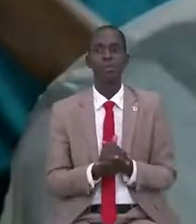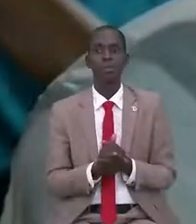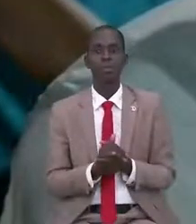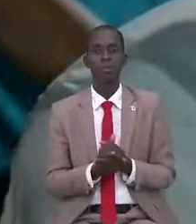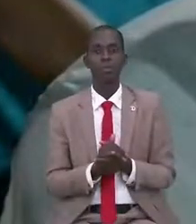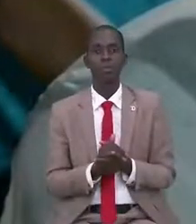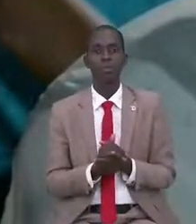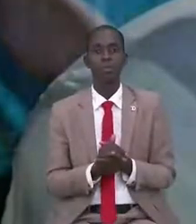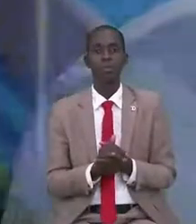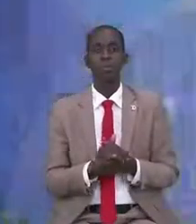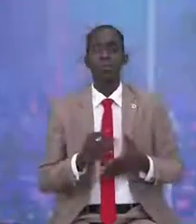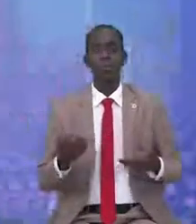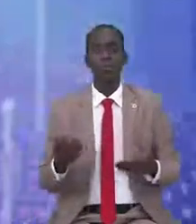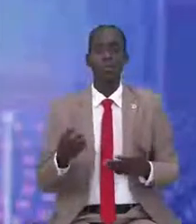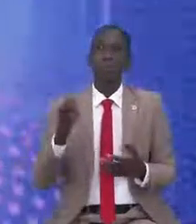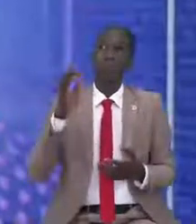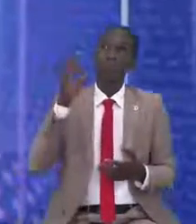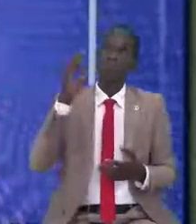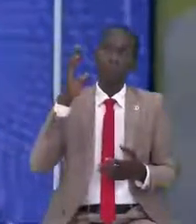Très difficile pour le prédicateur